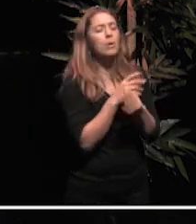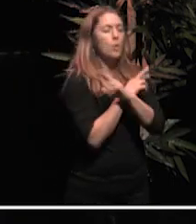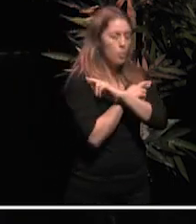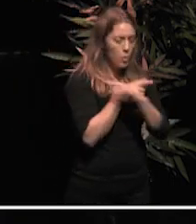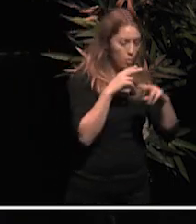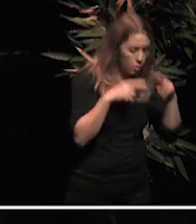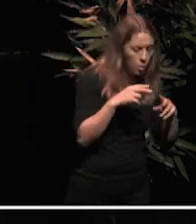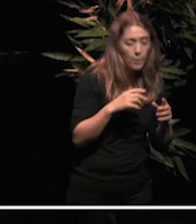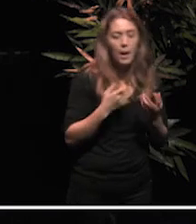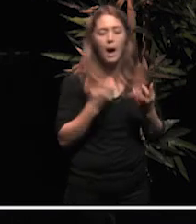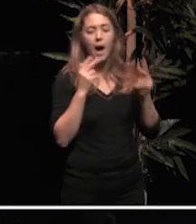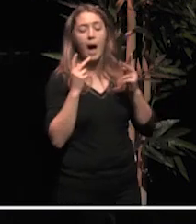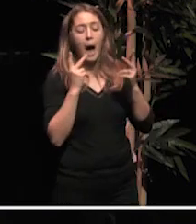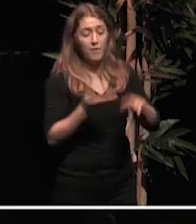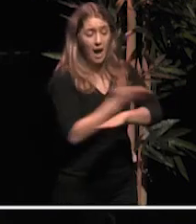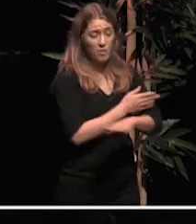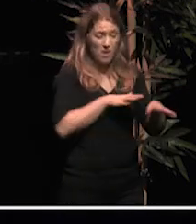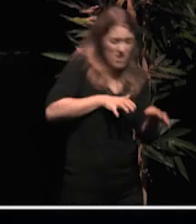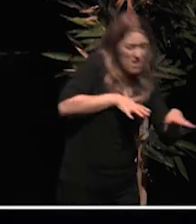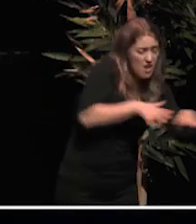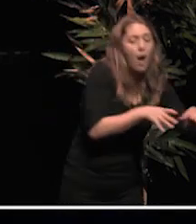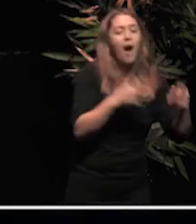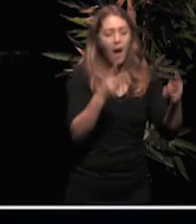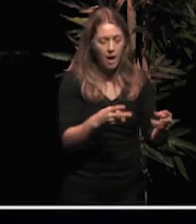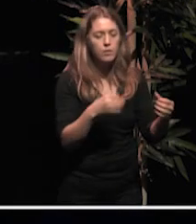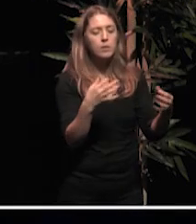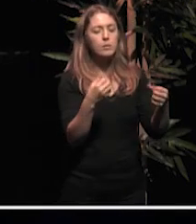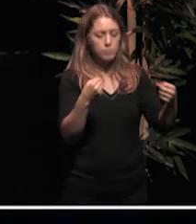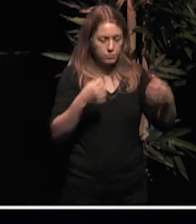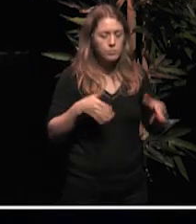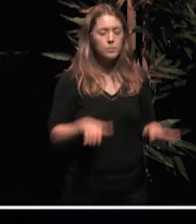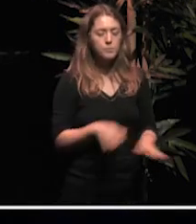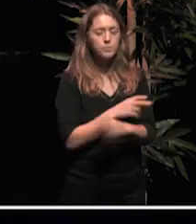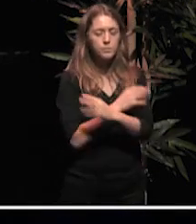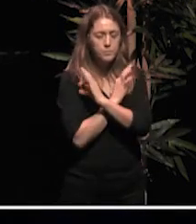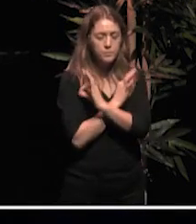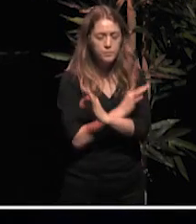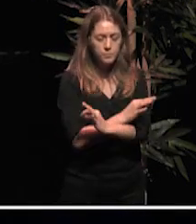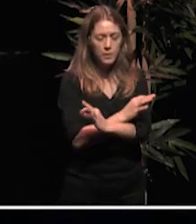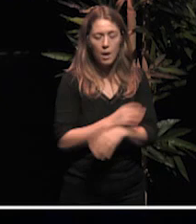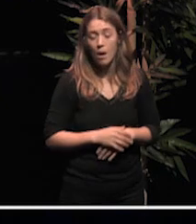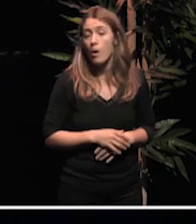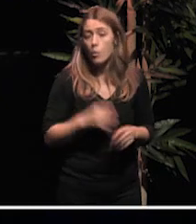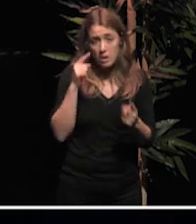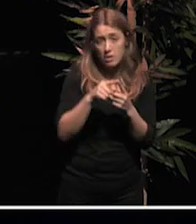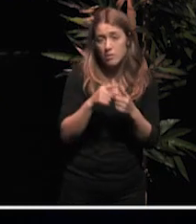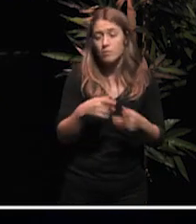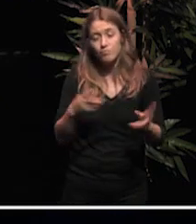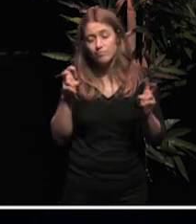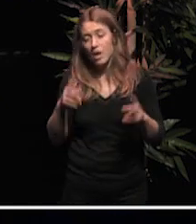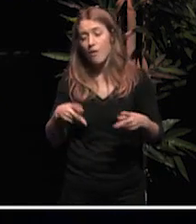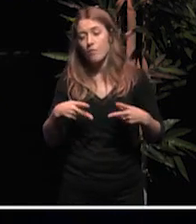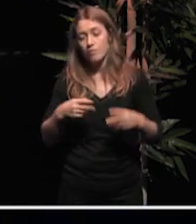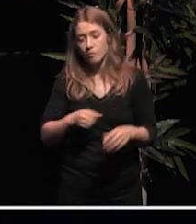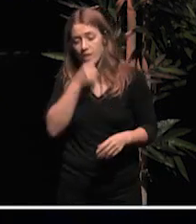d'affronter les embouteillages. Donc, c'est une règle de vie qui permet... Je ne crois pas de vivre plus longtemps, mais de vieillir jeune. Ça, c'est